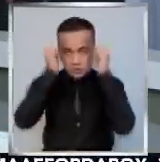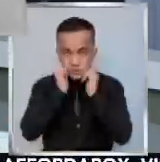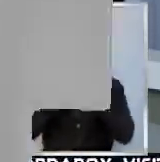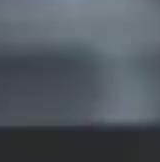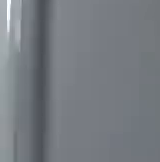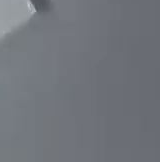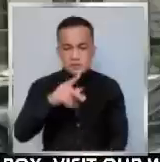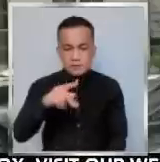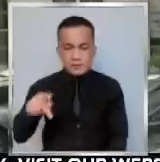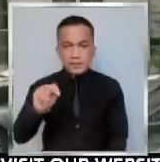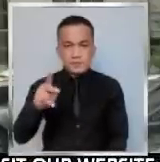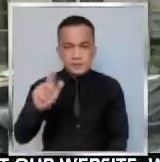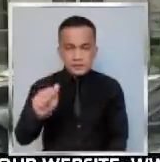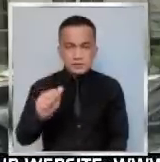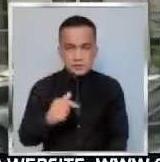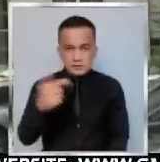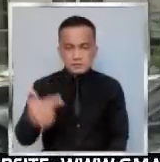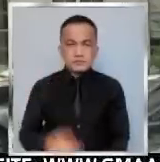Refrang.